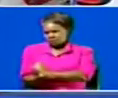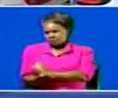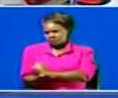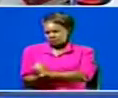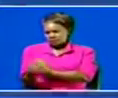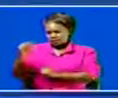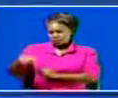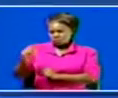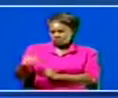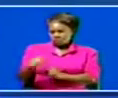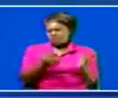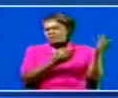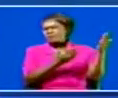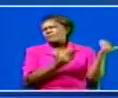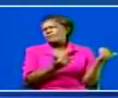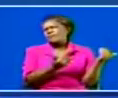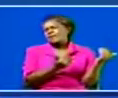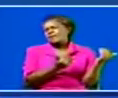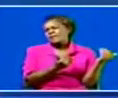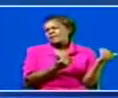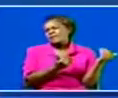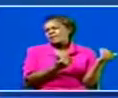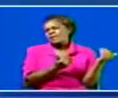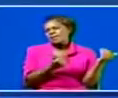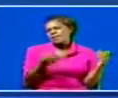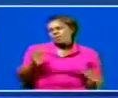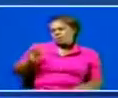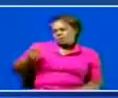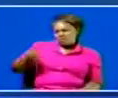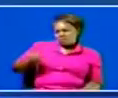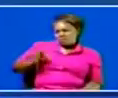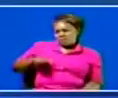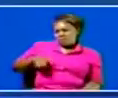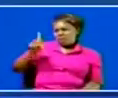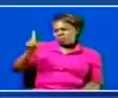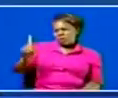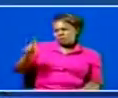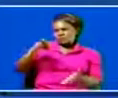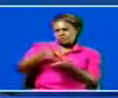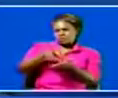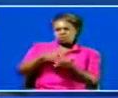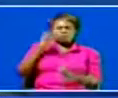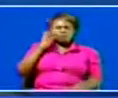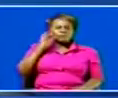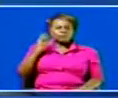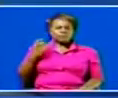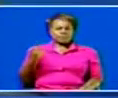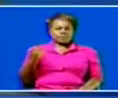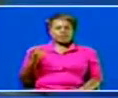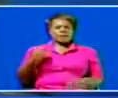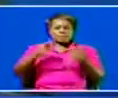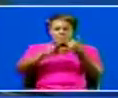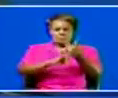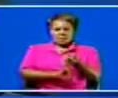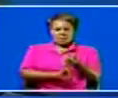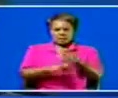siku ambayo tunamtarajia bibi mmoja hapa ambaye alikuwa na kisa kimoja cha kusikitisha sana. Aliolewa akiwa